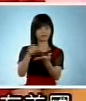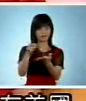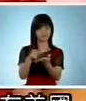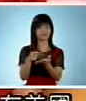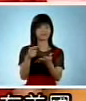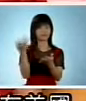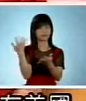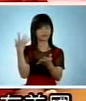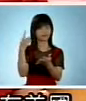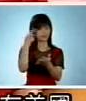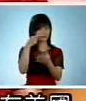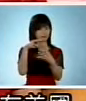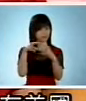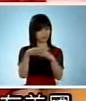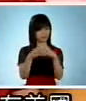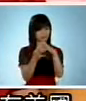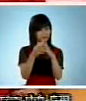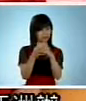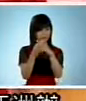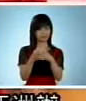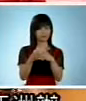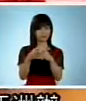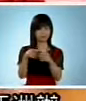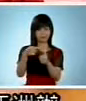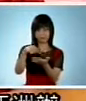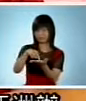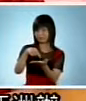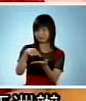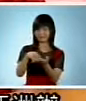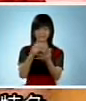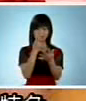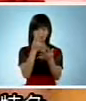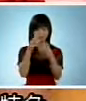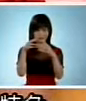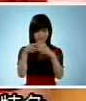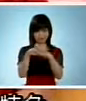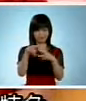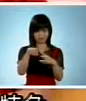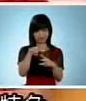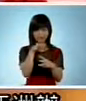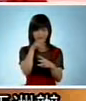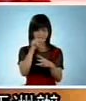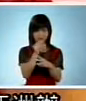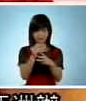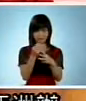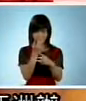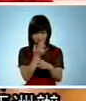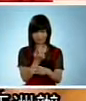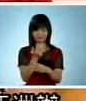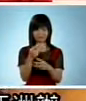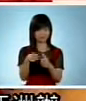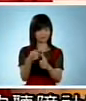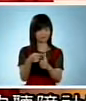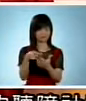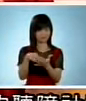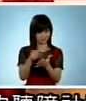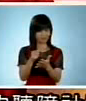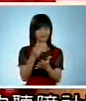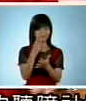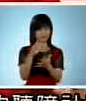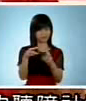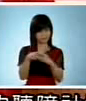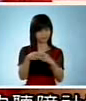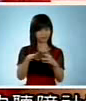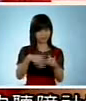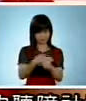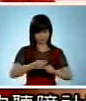十届不是在欧洲就是在美国哈、啊，所以第一次在亚洲办、哦，这是我们一个特色。所以第一次在亚洲办，我们会留给